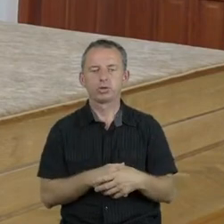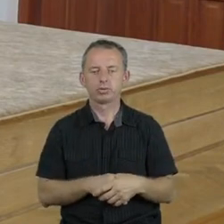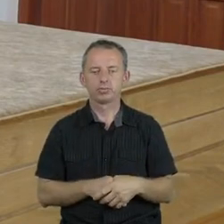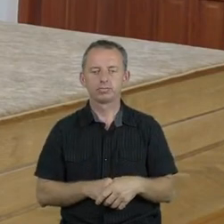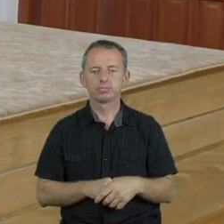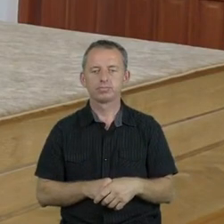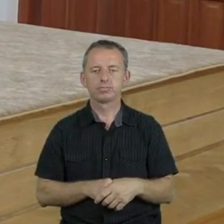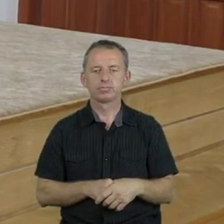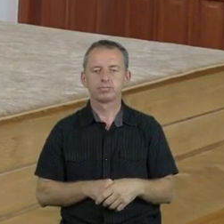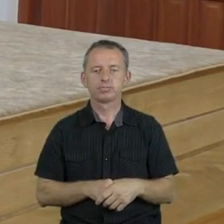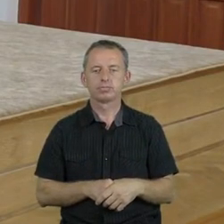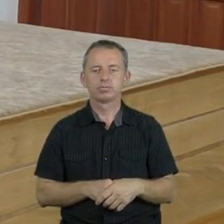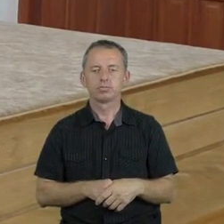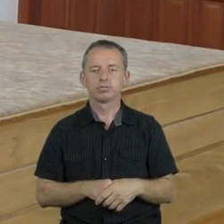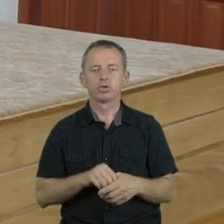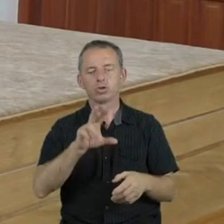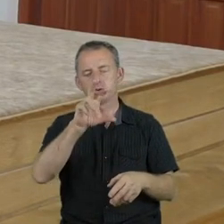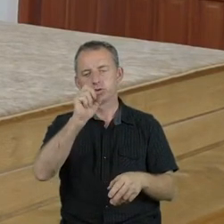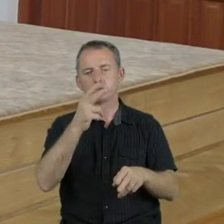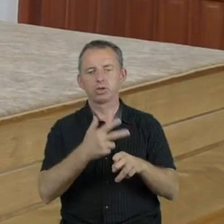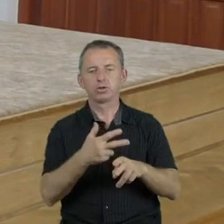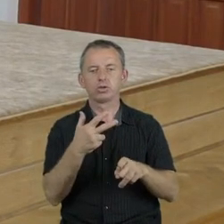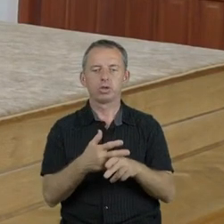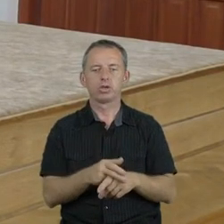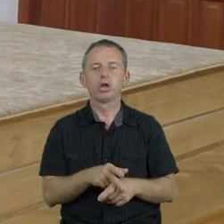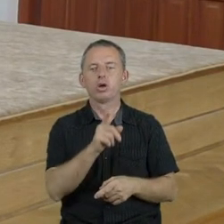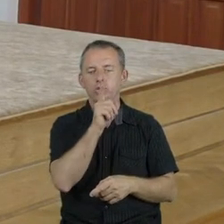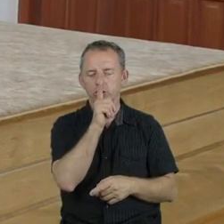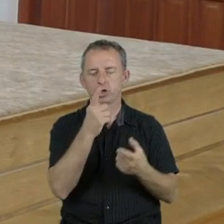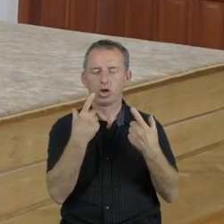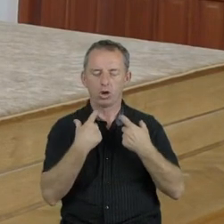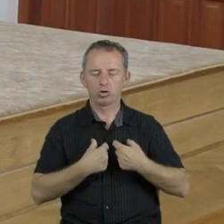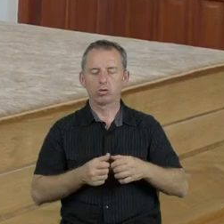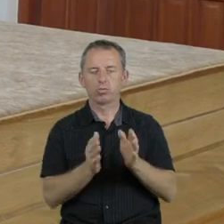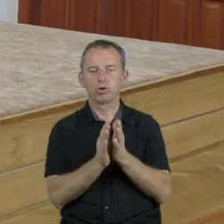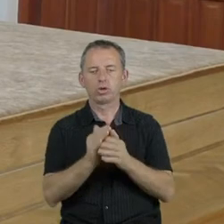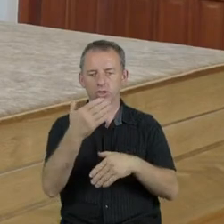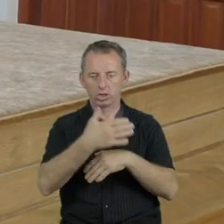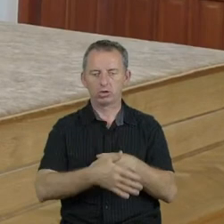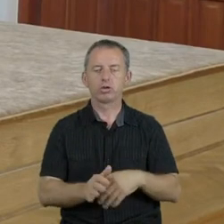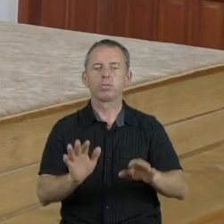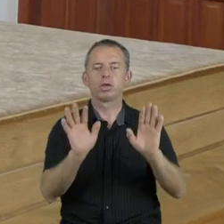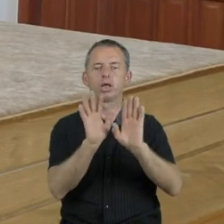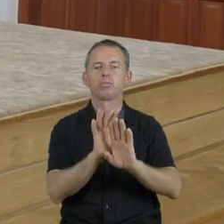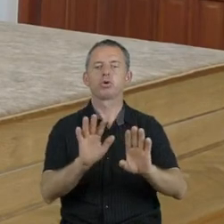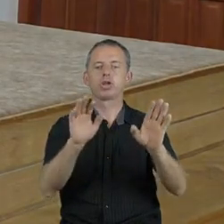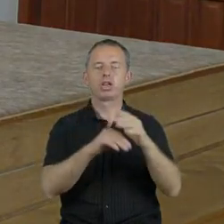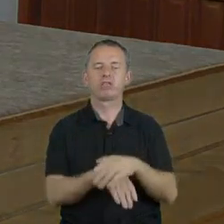pod numerem 330 i cichą osobistą modlitwą zakończymy nabożeństwo.